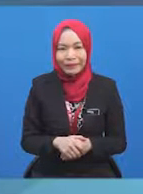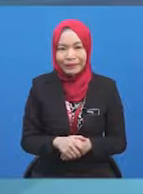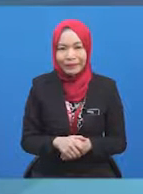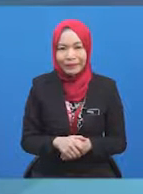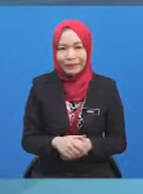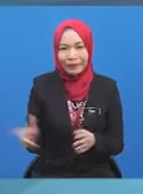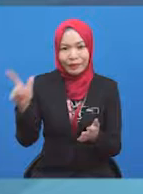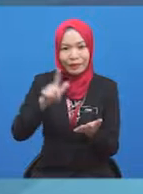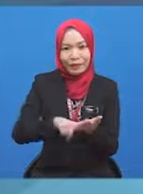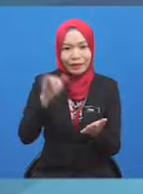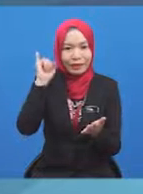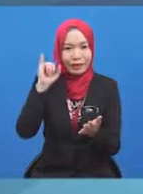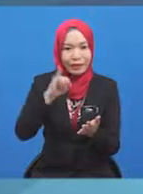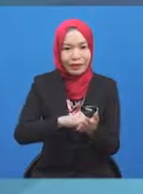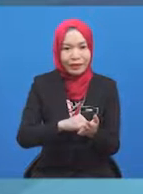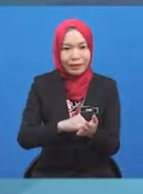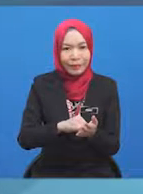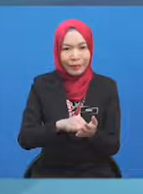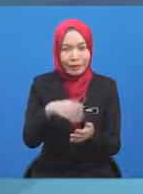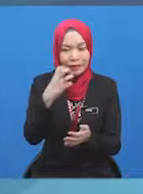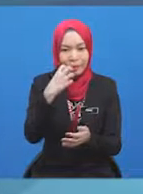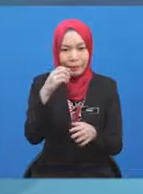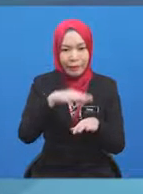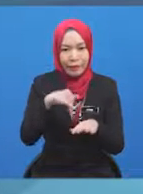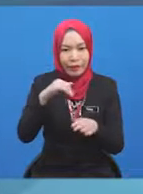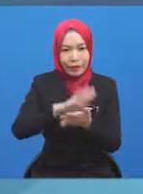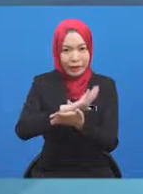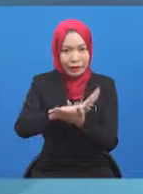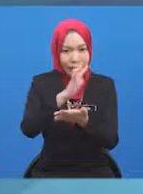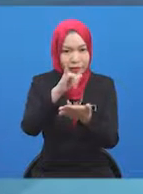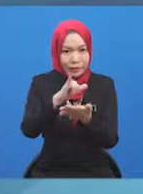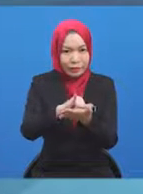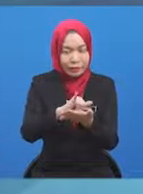Place. Letakkan image apple pada lembaran.